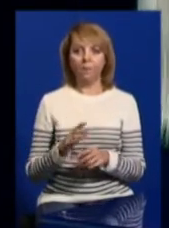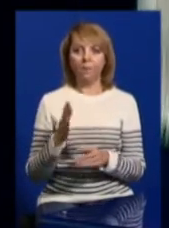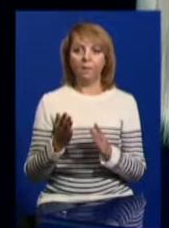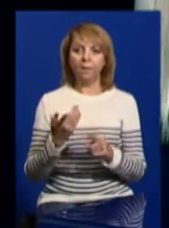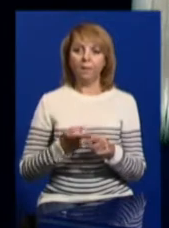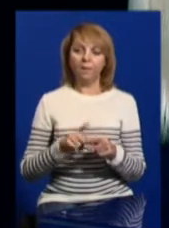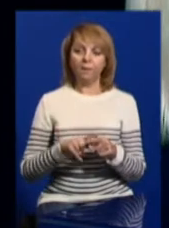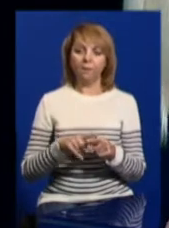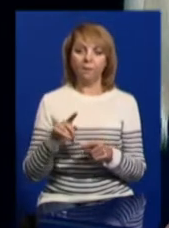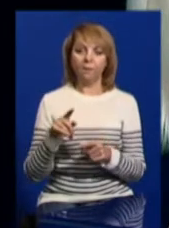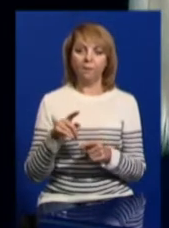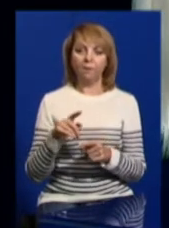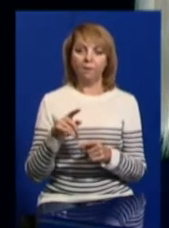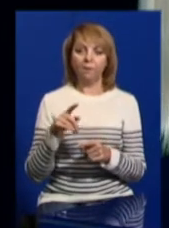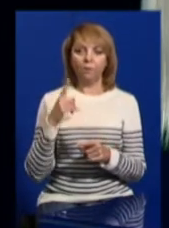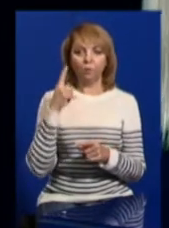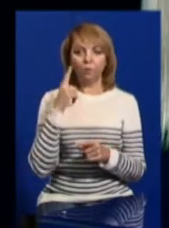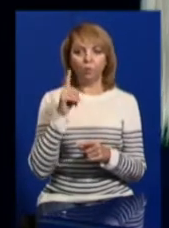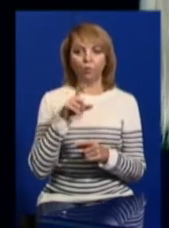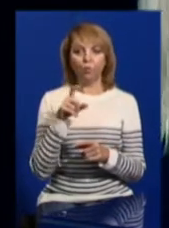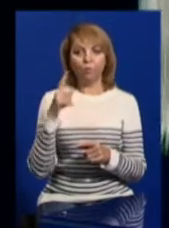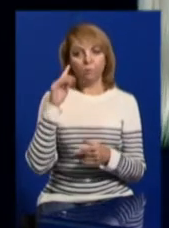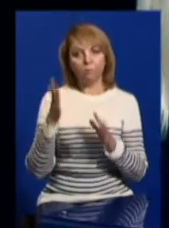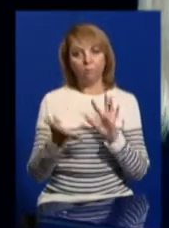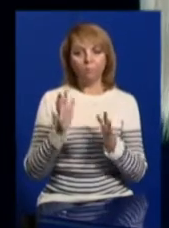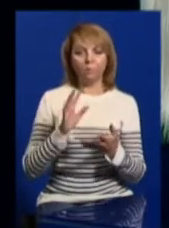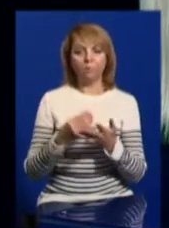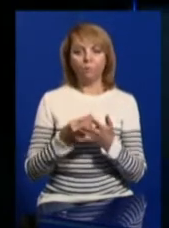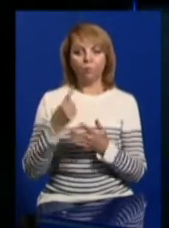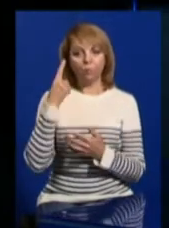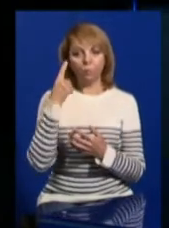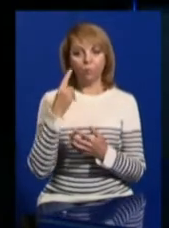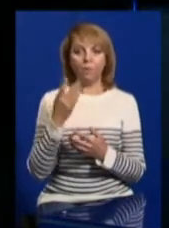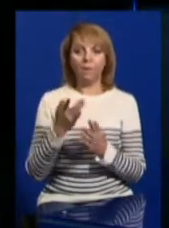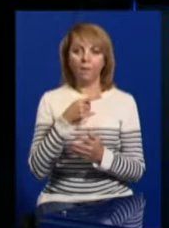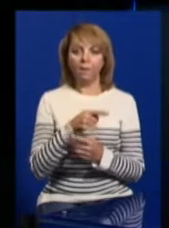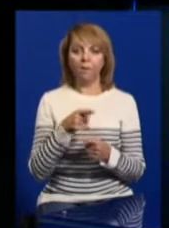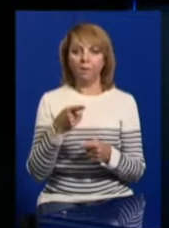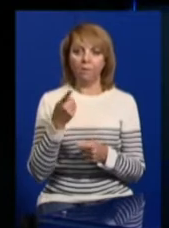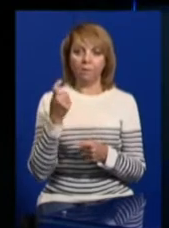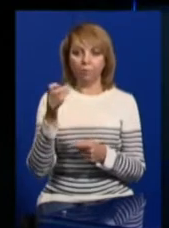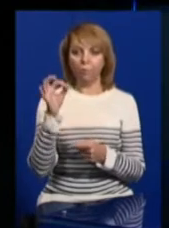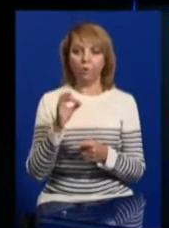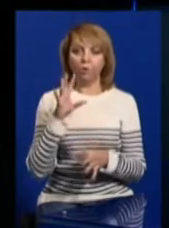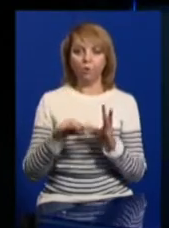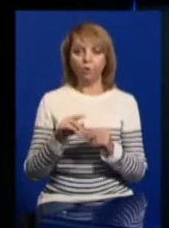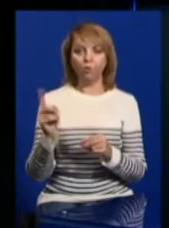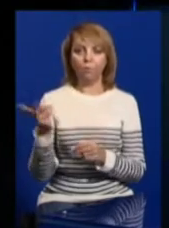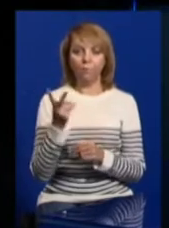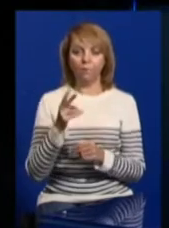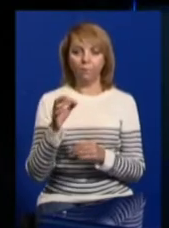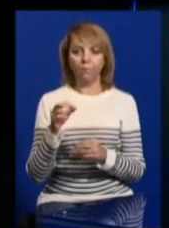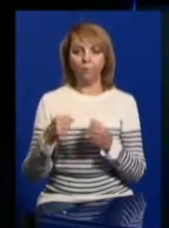значить, що якось потерпілі змінюють свою думку щодо винувачення, чи вони однозначно вважають, що обидва